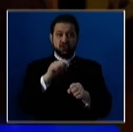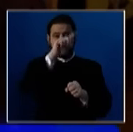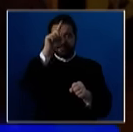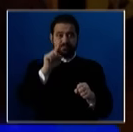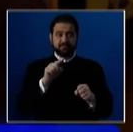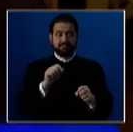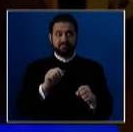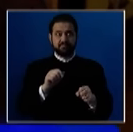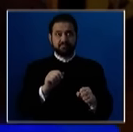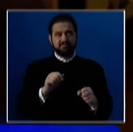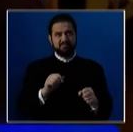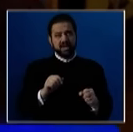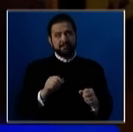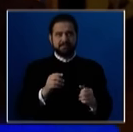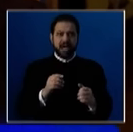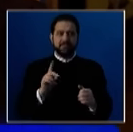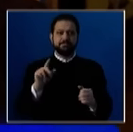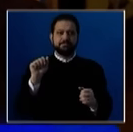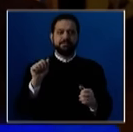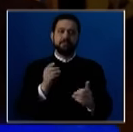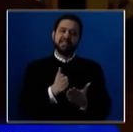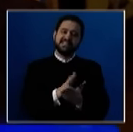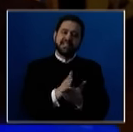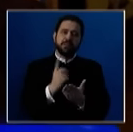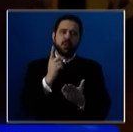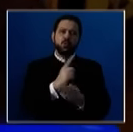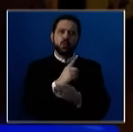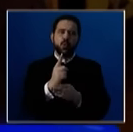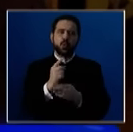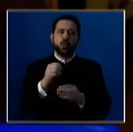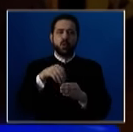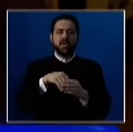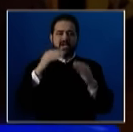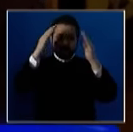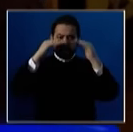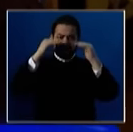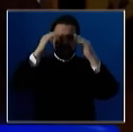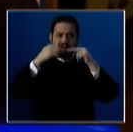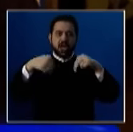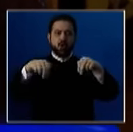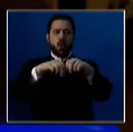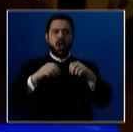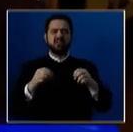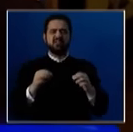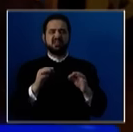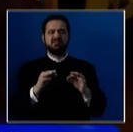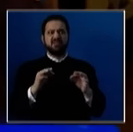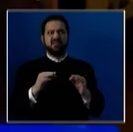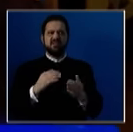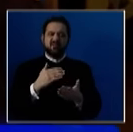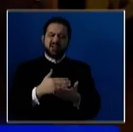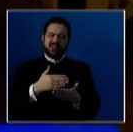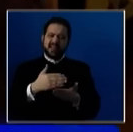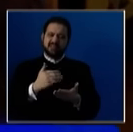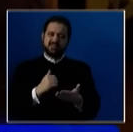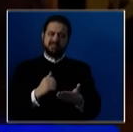Se întâmplă un lucru în ziua de astăzi foarte, foarte des se